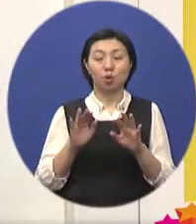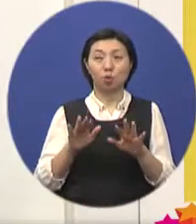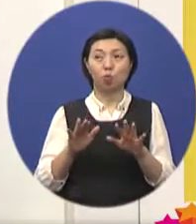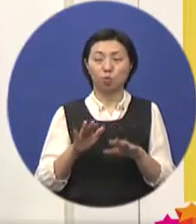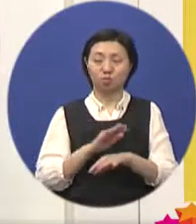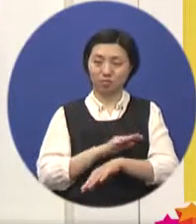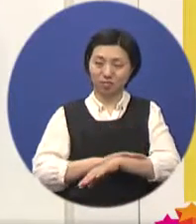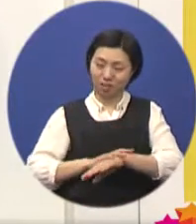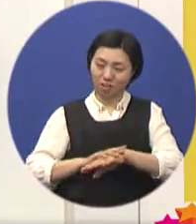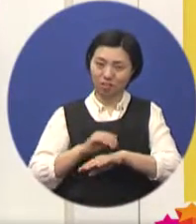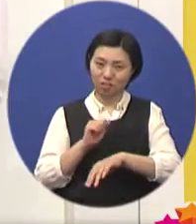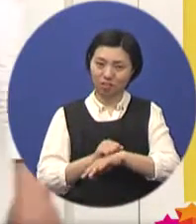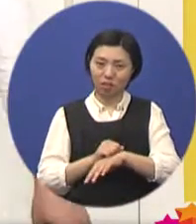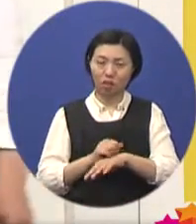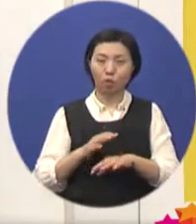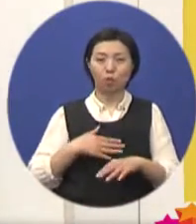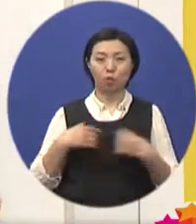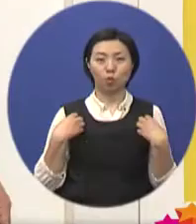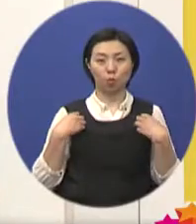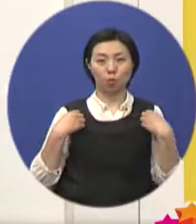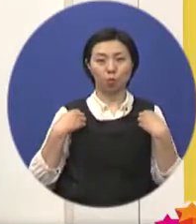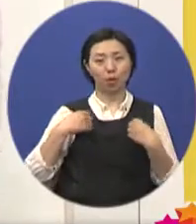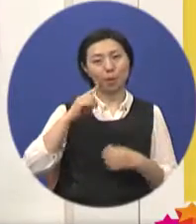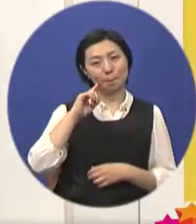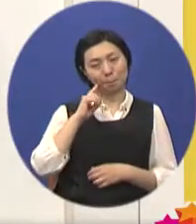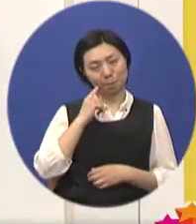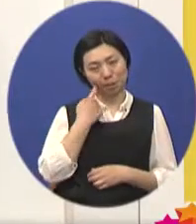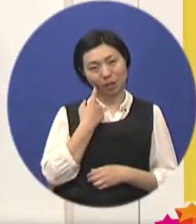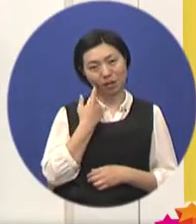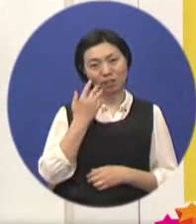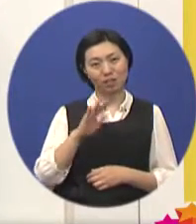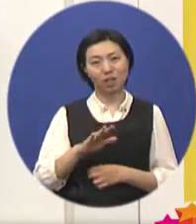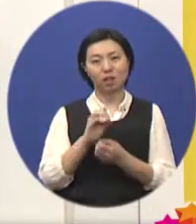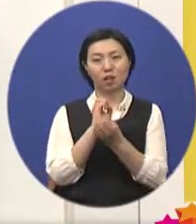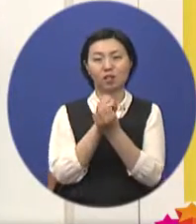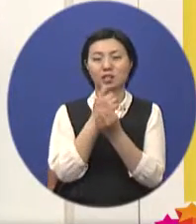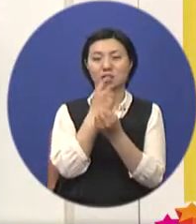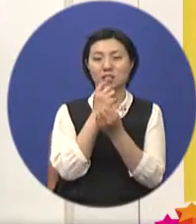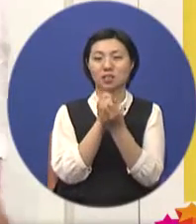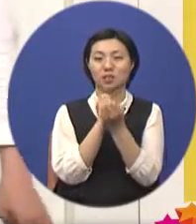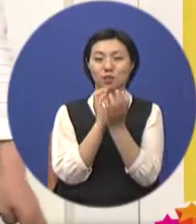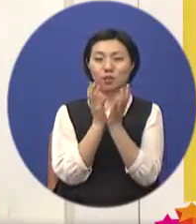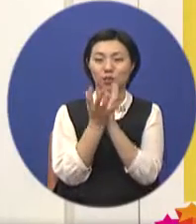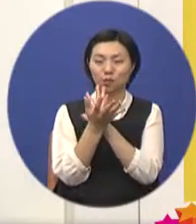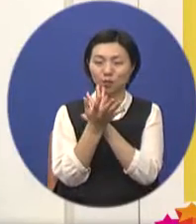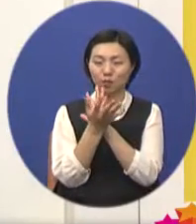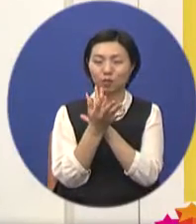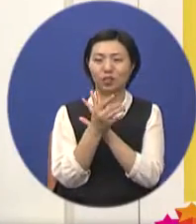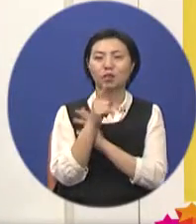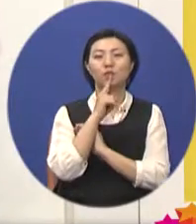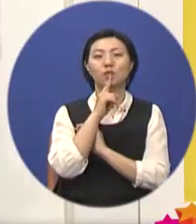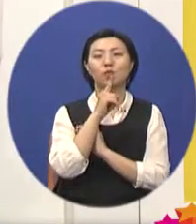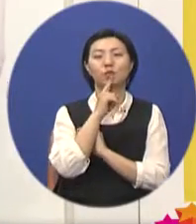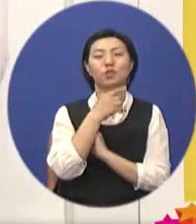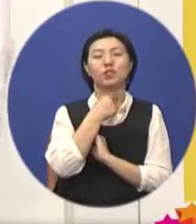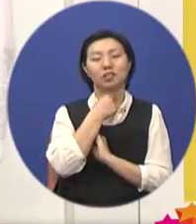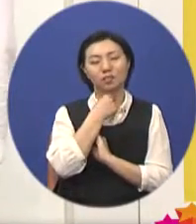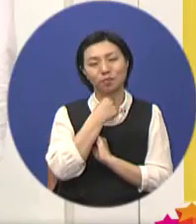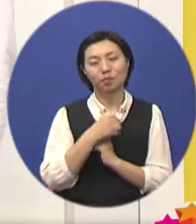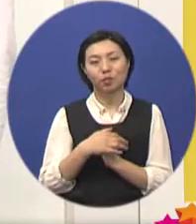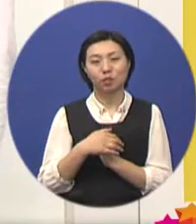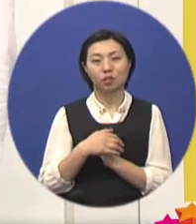씨. 네. 아, 오늘 이쁘게 옷을 입으셨는데. 네. 야, 꽃이라고 한송이라고 네. 불러주고 싶습니다. 감사합니다. 마침